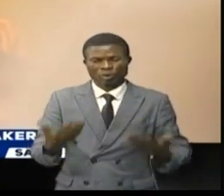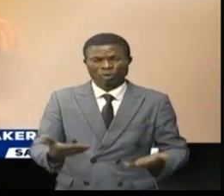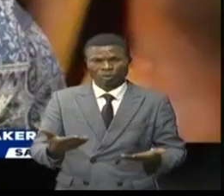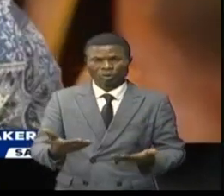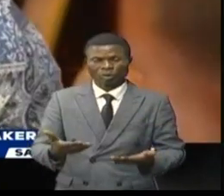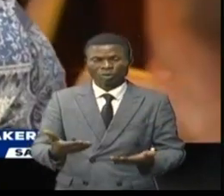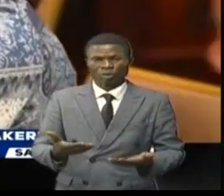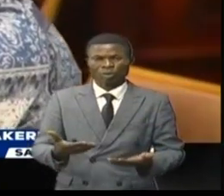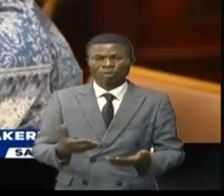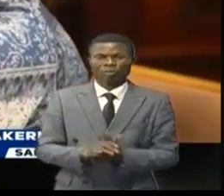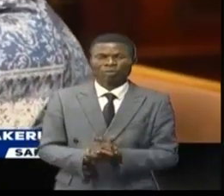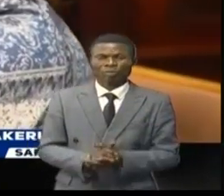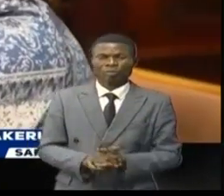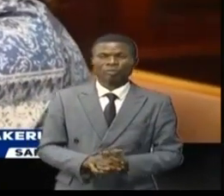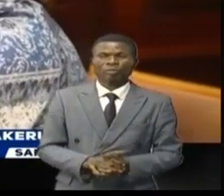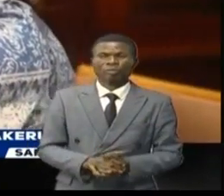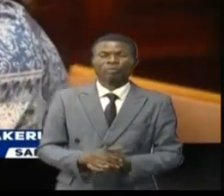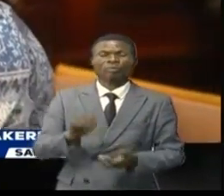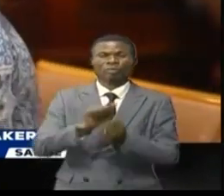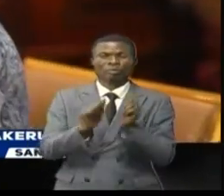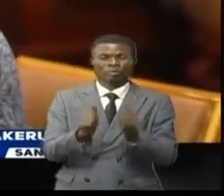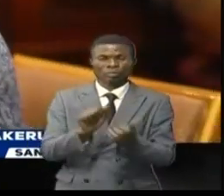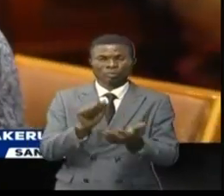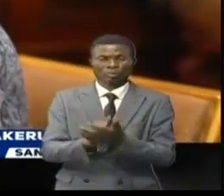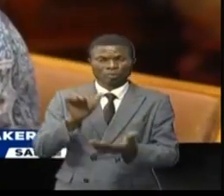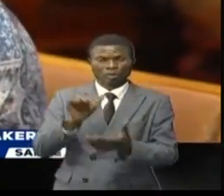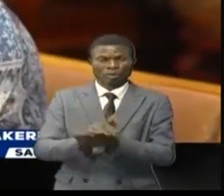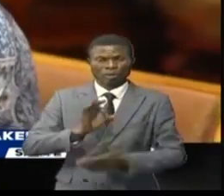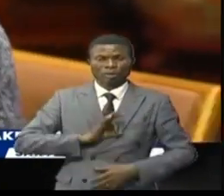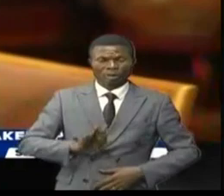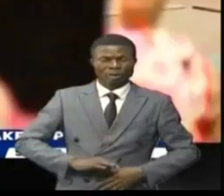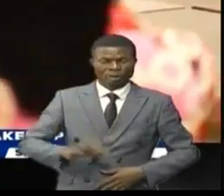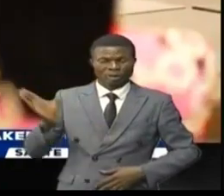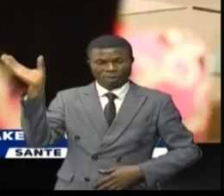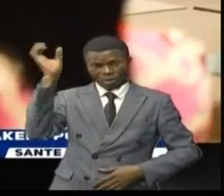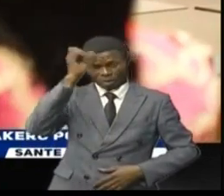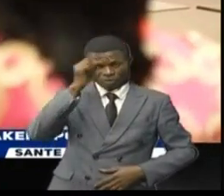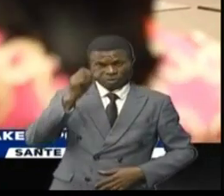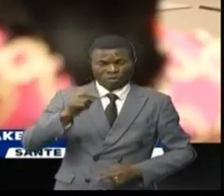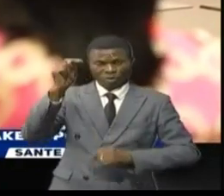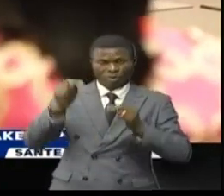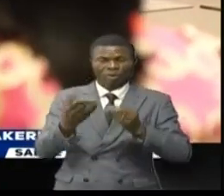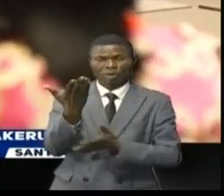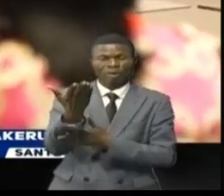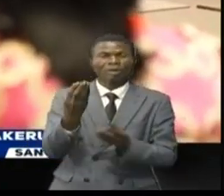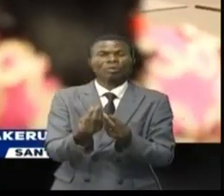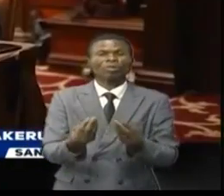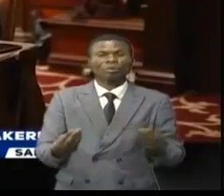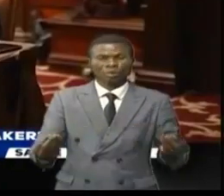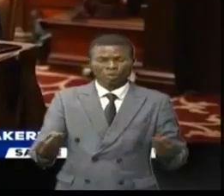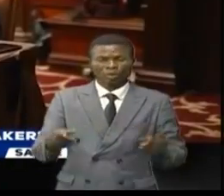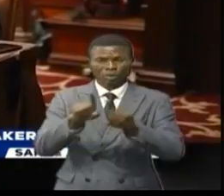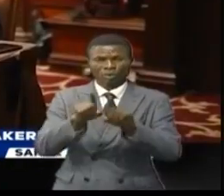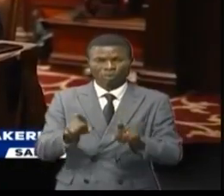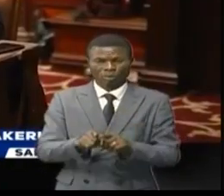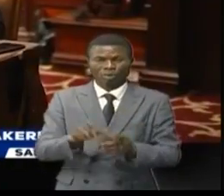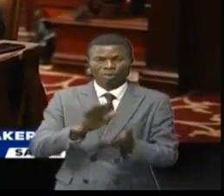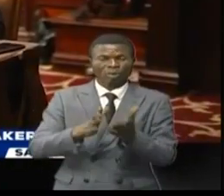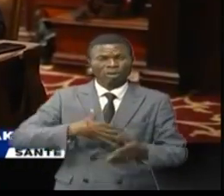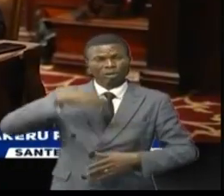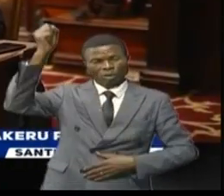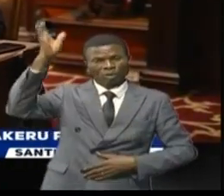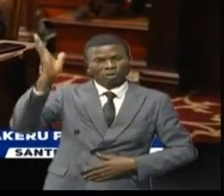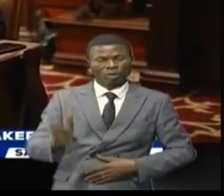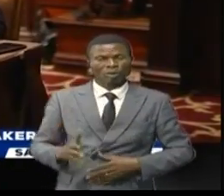après. La maîtrise de ces questions par la Première Dame de la République lui vaut des sollicitations en plus d'être championne globale